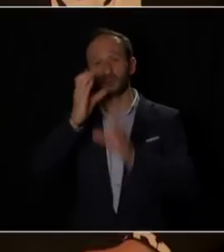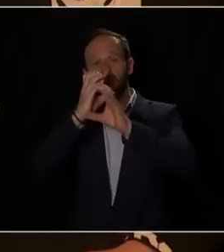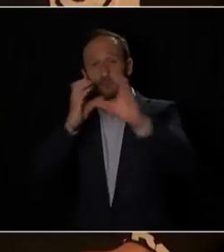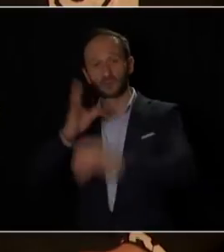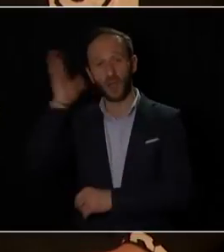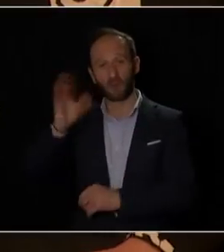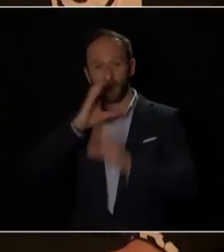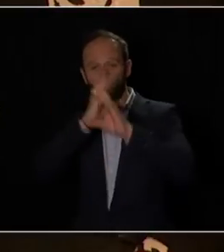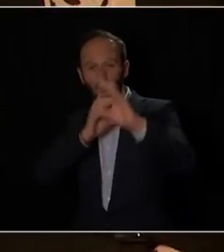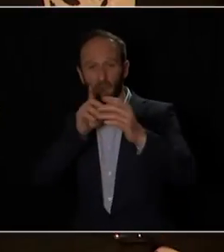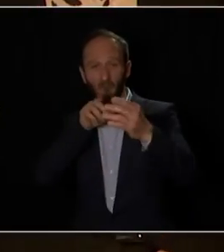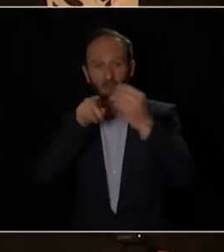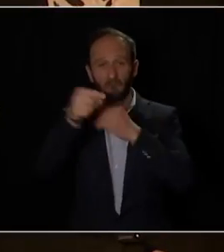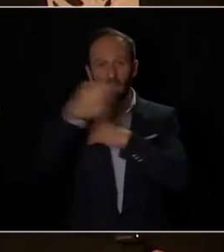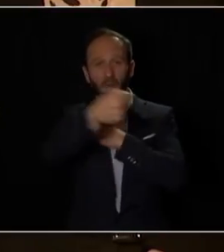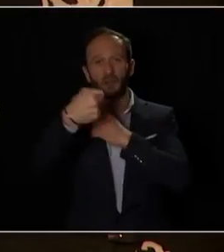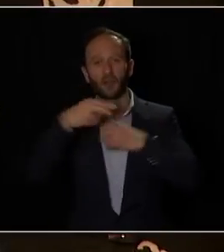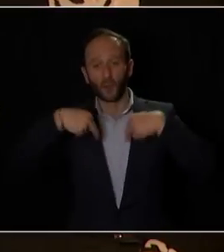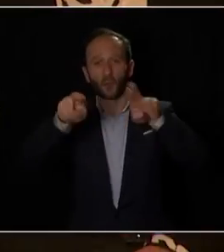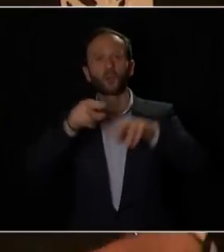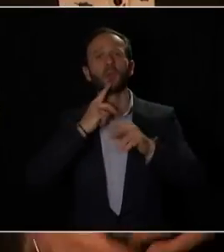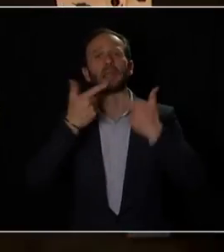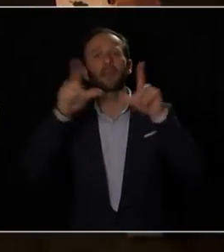chaque jour par la rue de la Liberté.